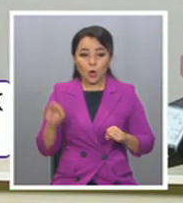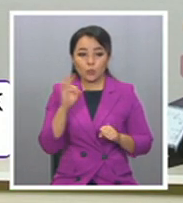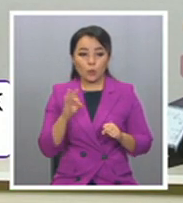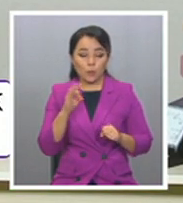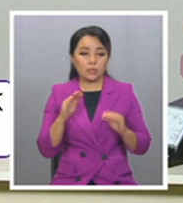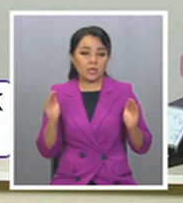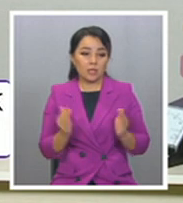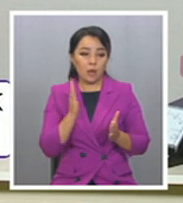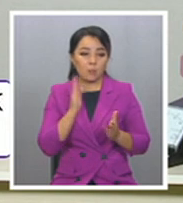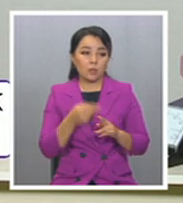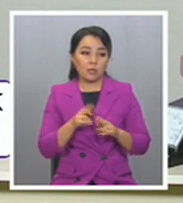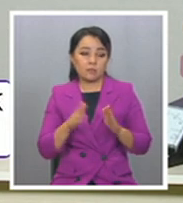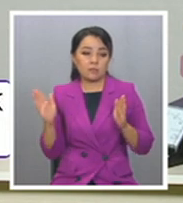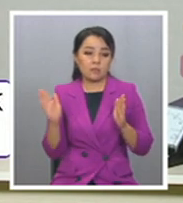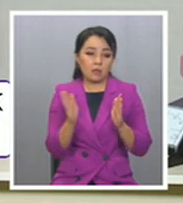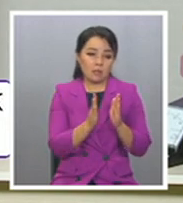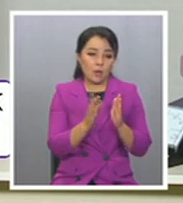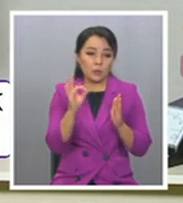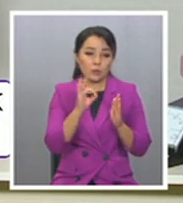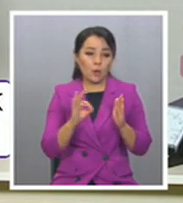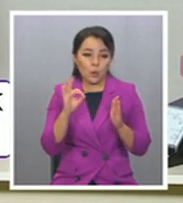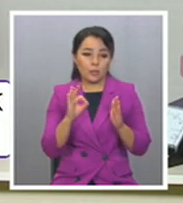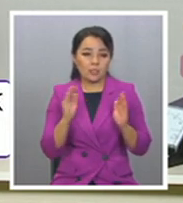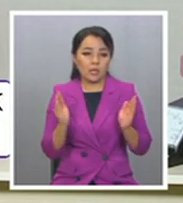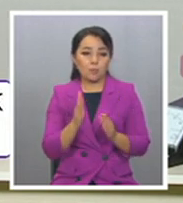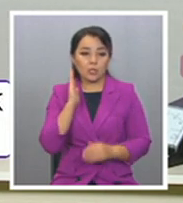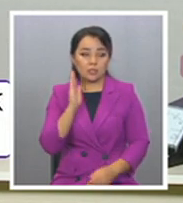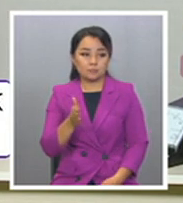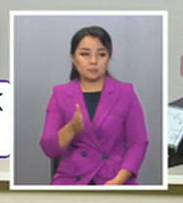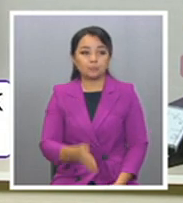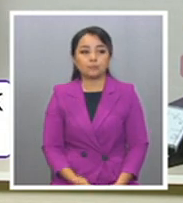Демек, кинетикалық энергия нөлге тең болады.